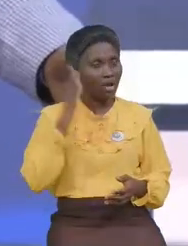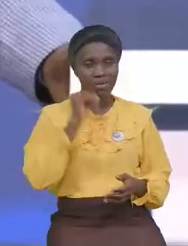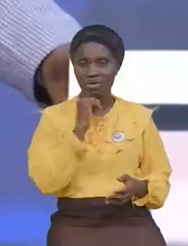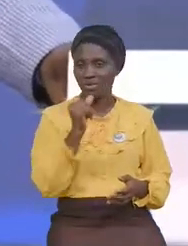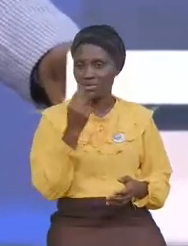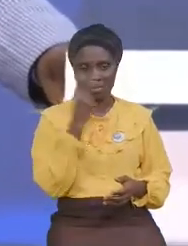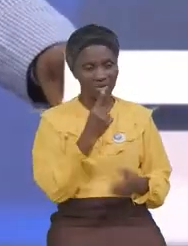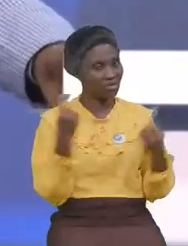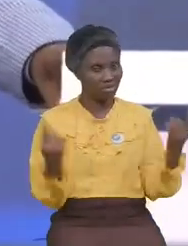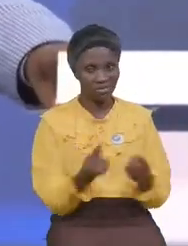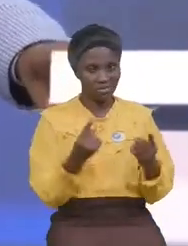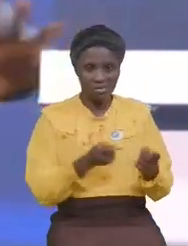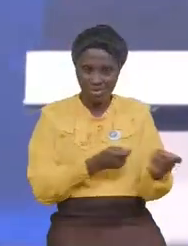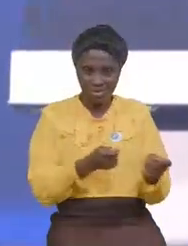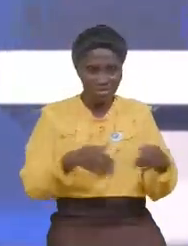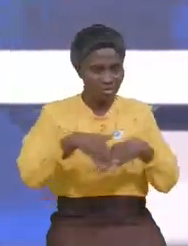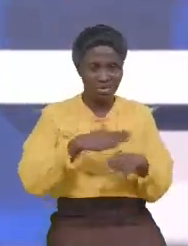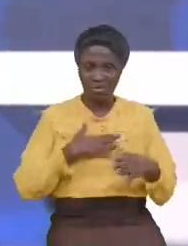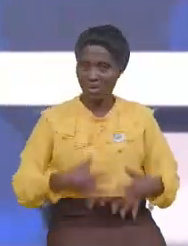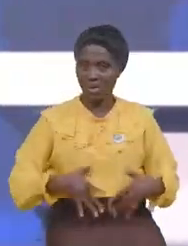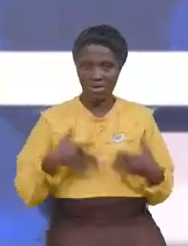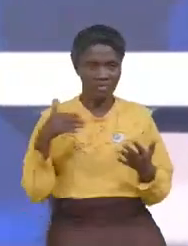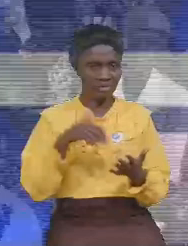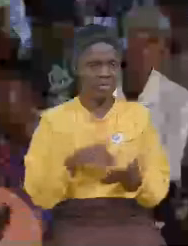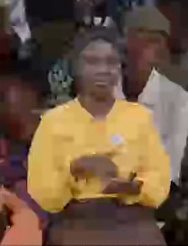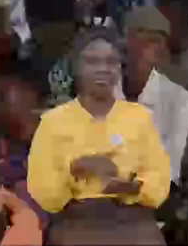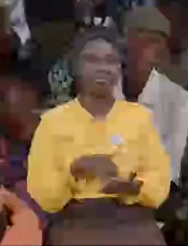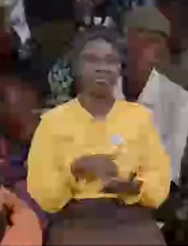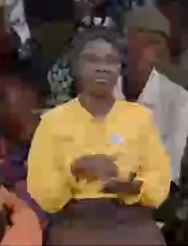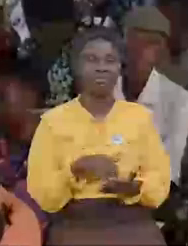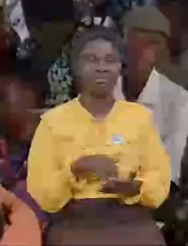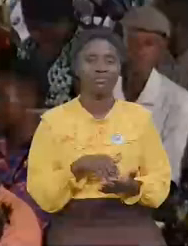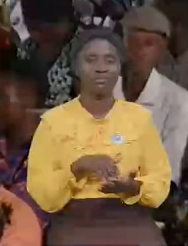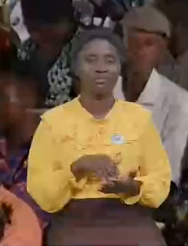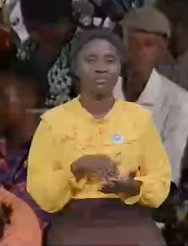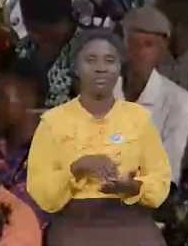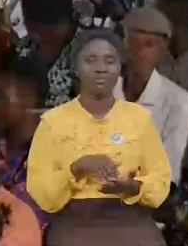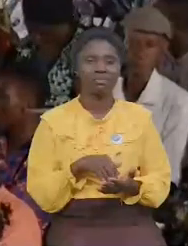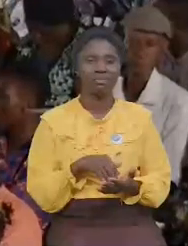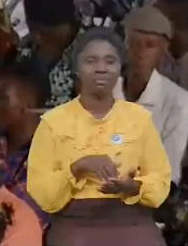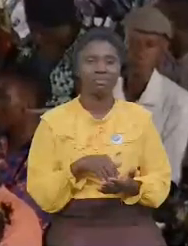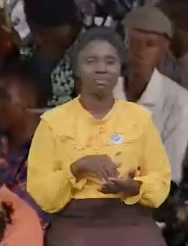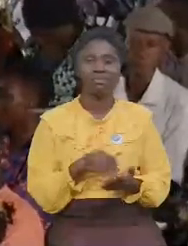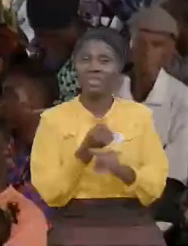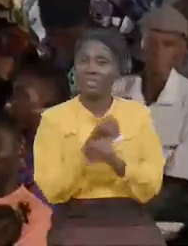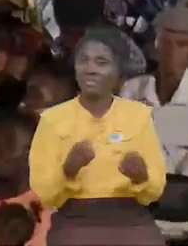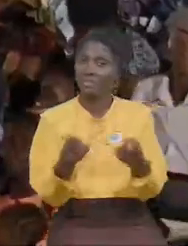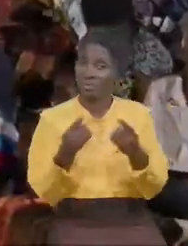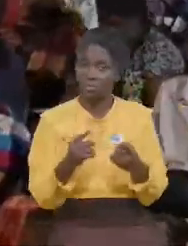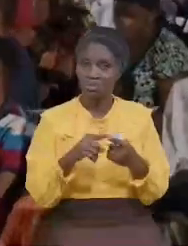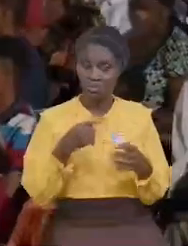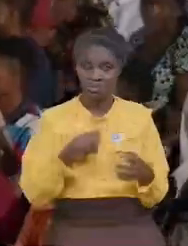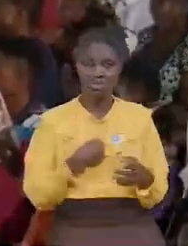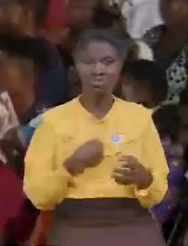Je ne vais plus voir le péché triompher de ma vie encore. Le salut lui est